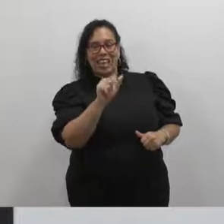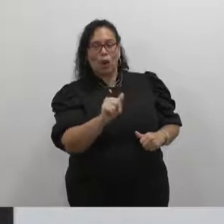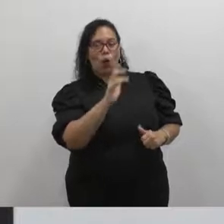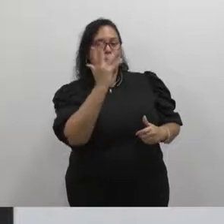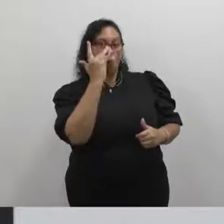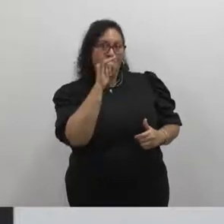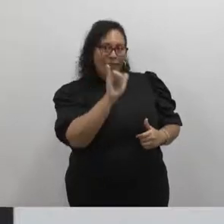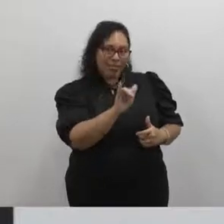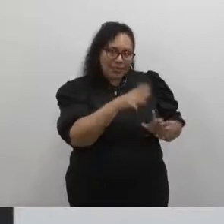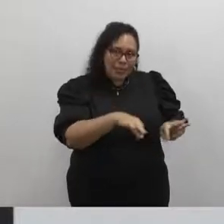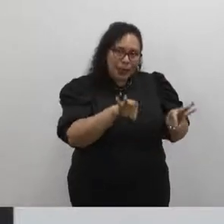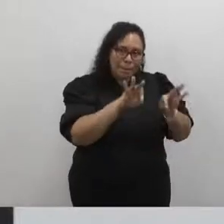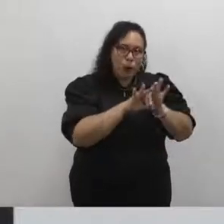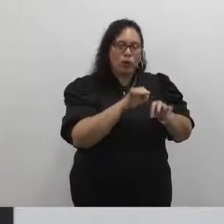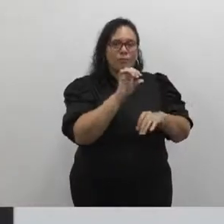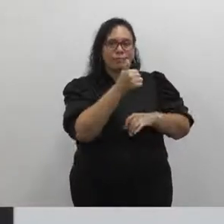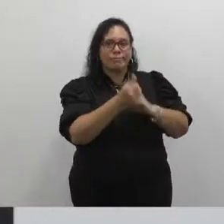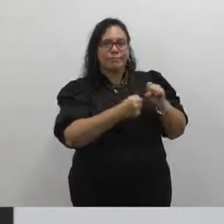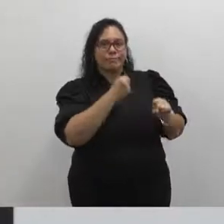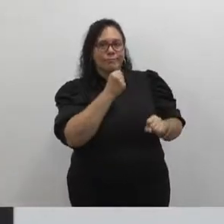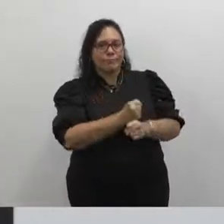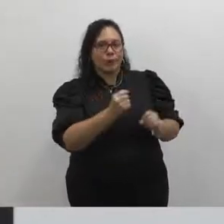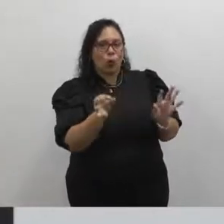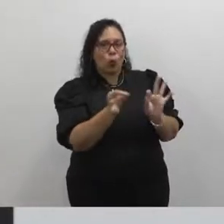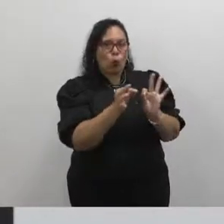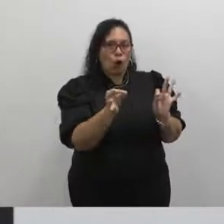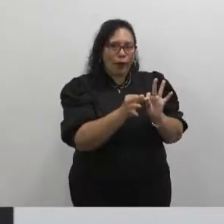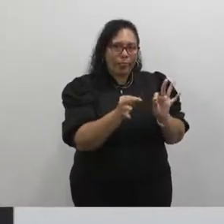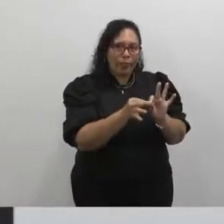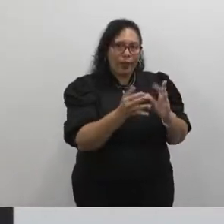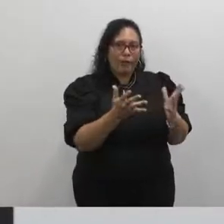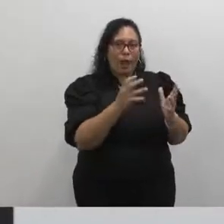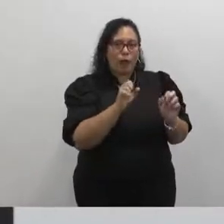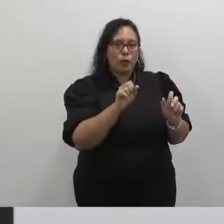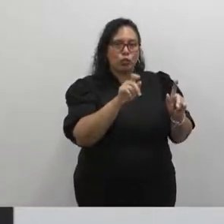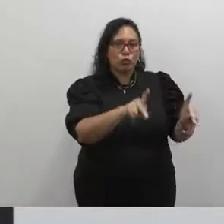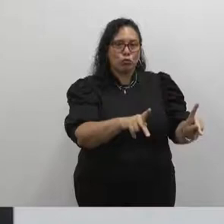ca cài lầm o bà xảo lăng vĩnh